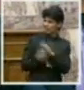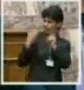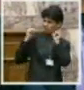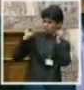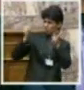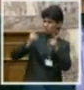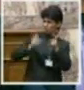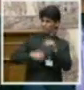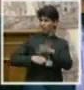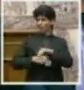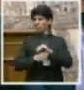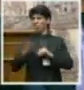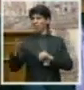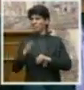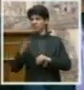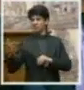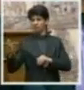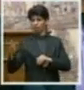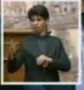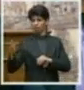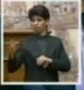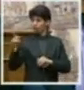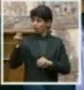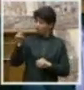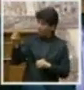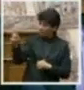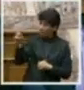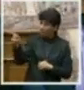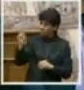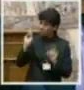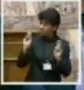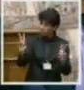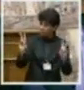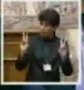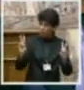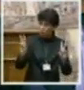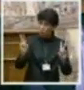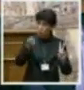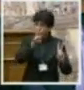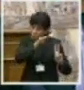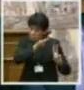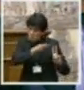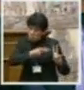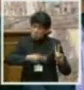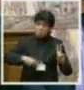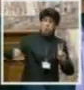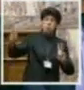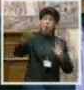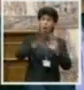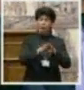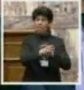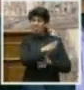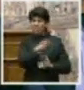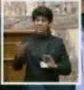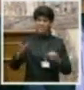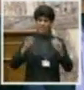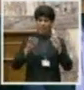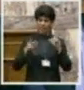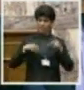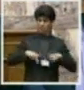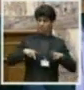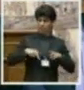Που έχει η πιο δεξιά και χειραγωγούμενη κυβέρνηση από τη μεταπολίτευση και μετά.